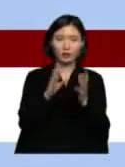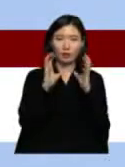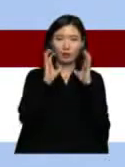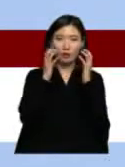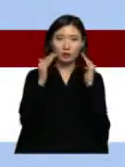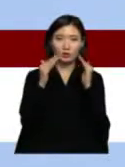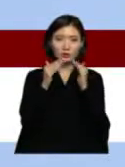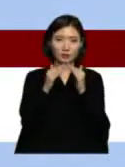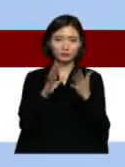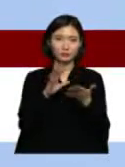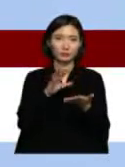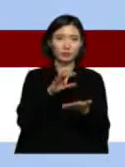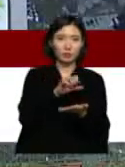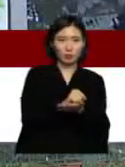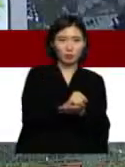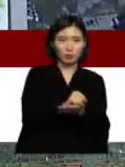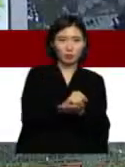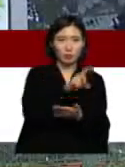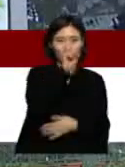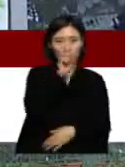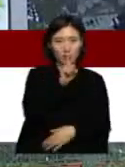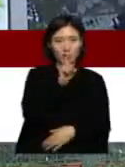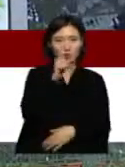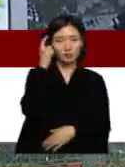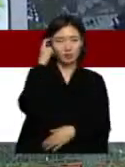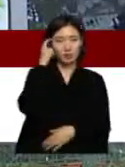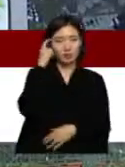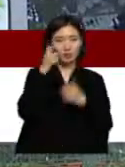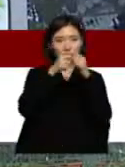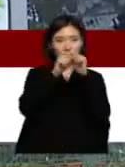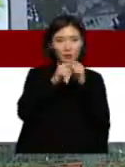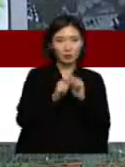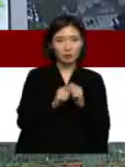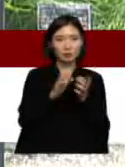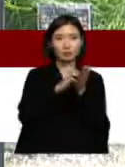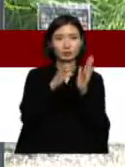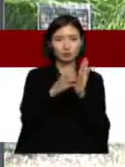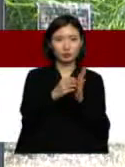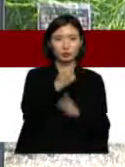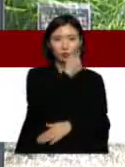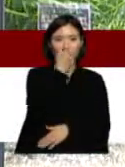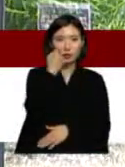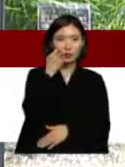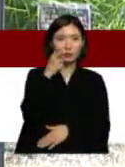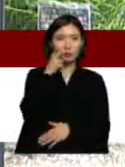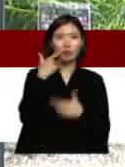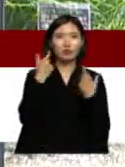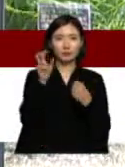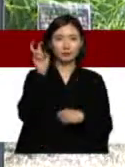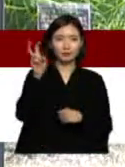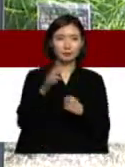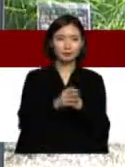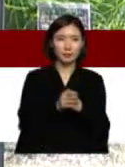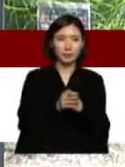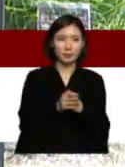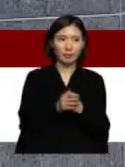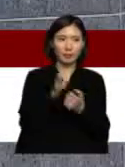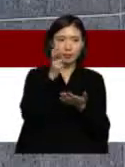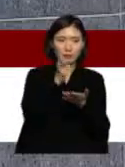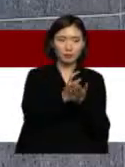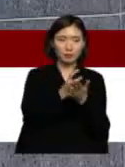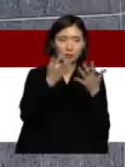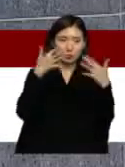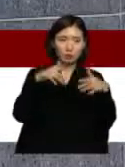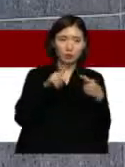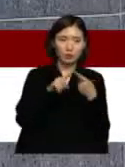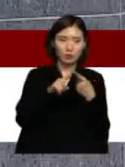저를 확보 아까 다른 차원의 살다 보니까 그건 3 사고까지 그 하게 못한 부분이 있습니다 법정 상 꽃 모 책임 부분